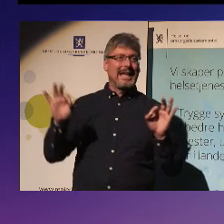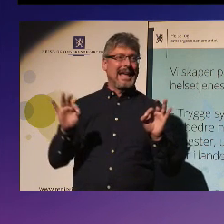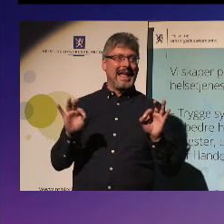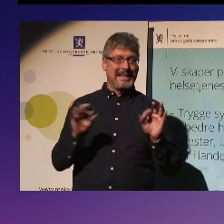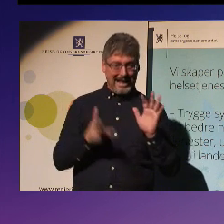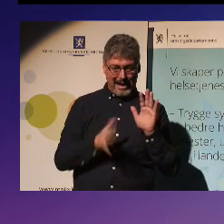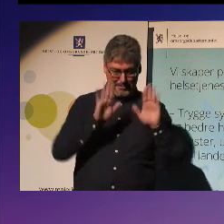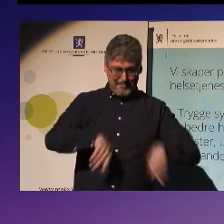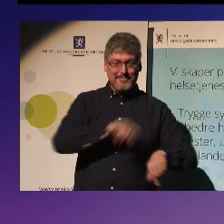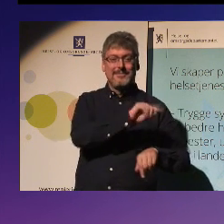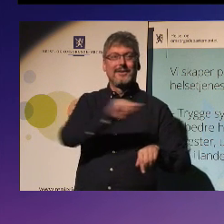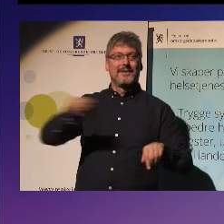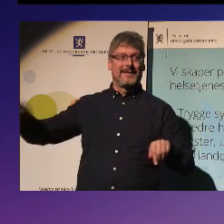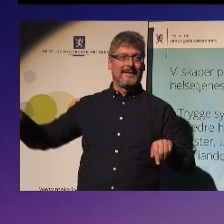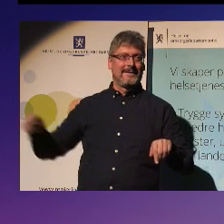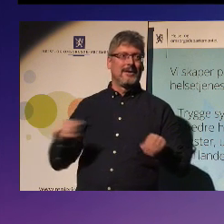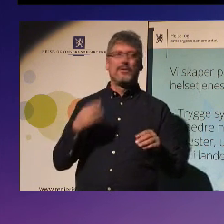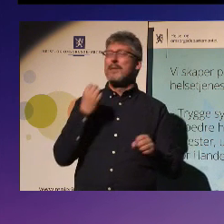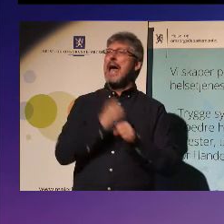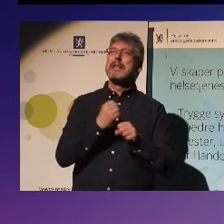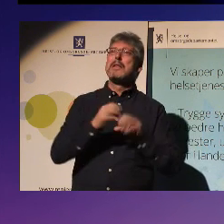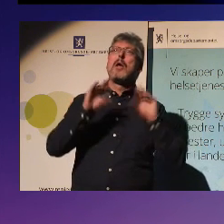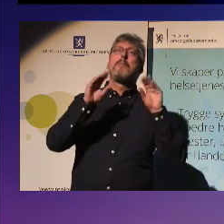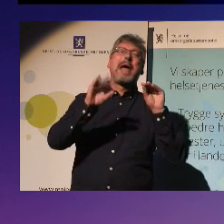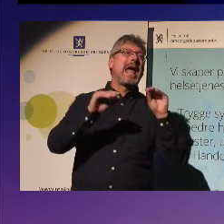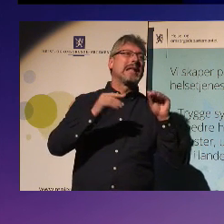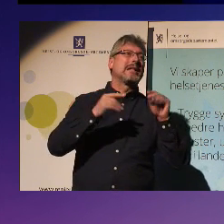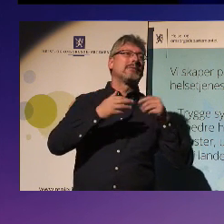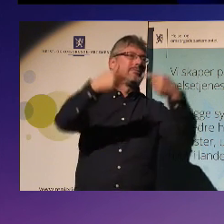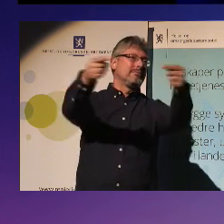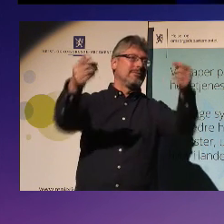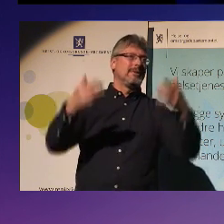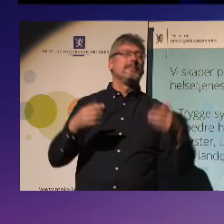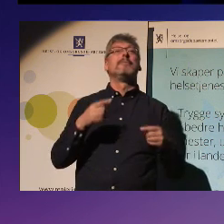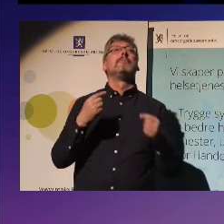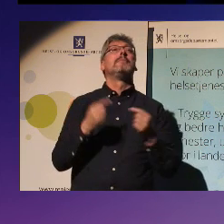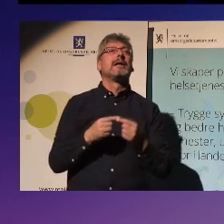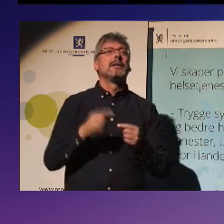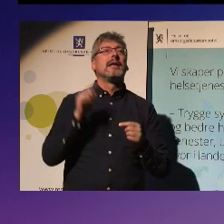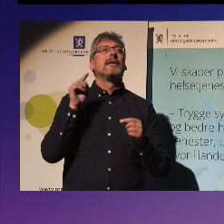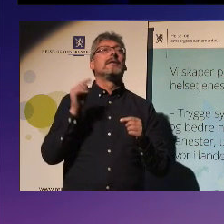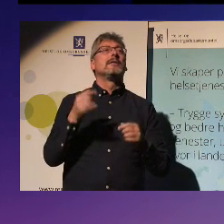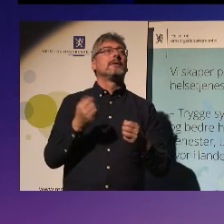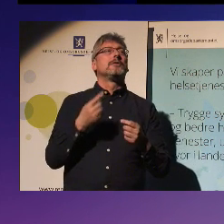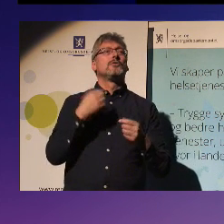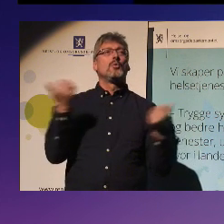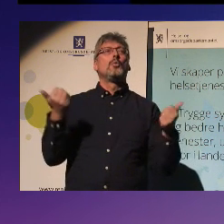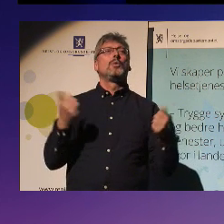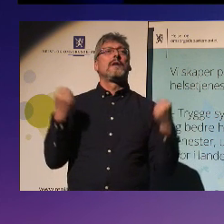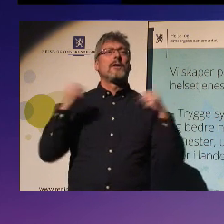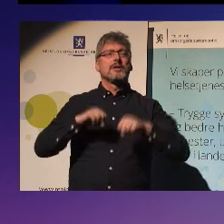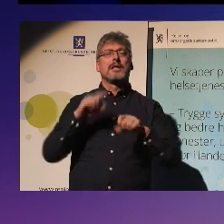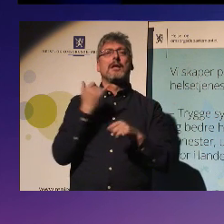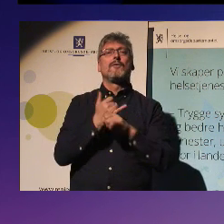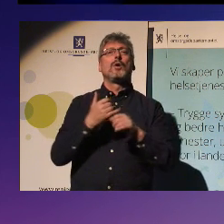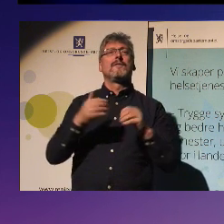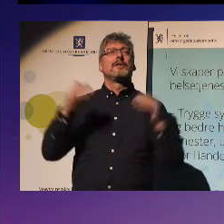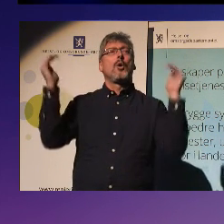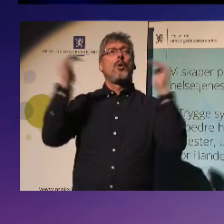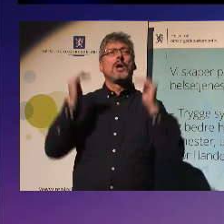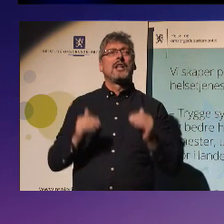enda bedre sengesensor sikkert i morgen. Det er jo hvordan vi organiserer tjenesten for å få